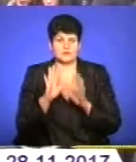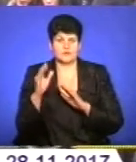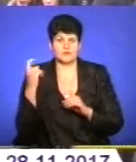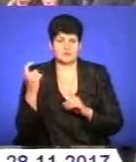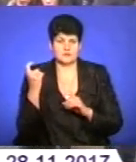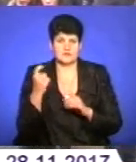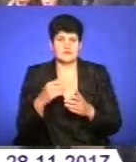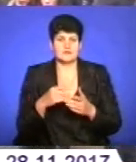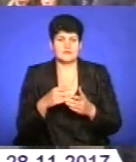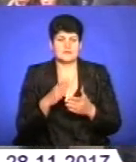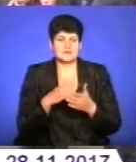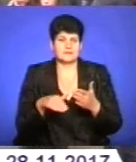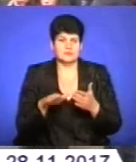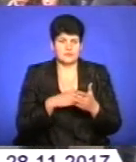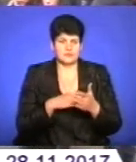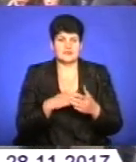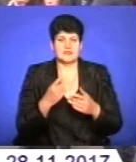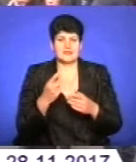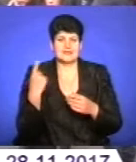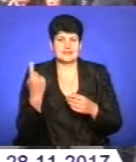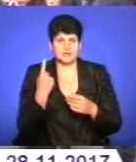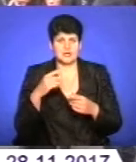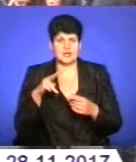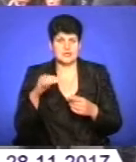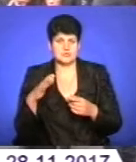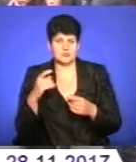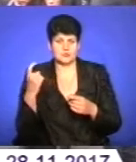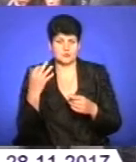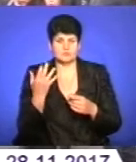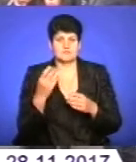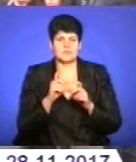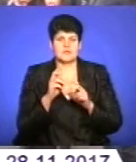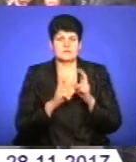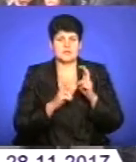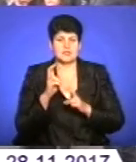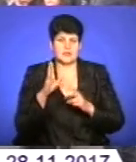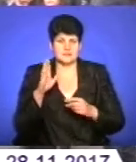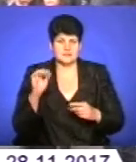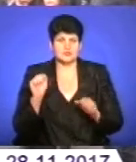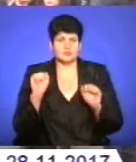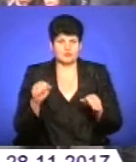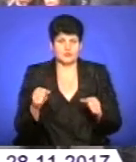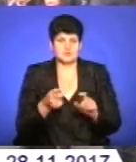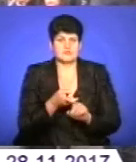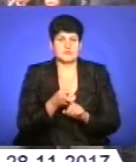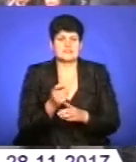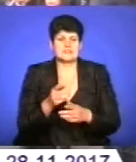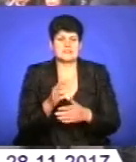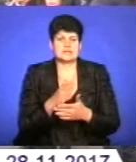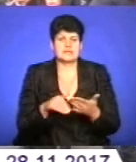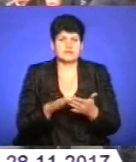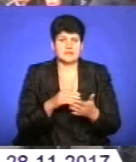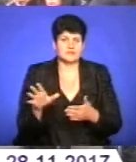відмови від ідеї створення єдиного лісогосподарського підприємства, що може привести до ліквідації діючих підприємств